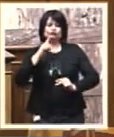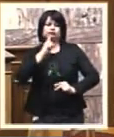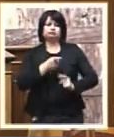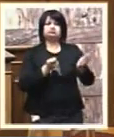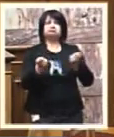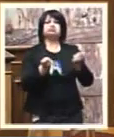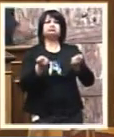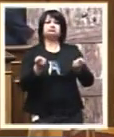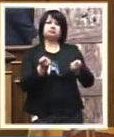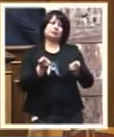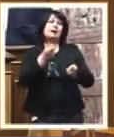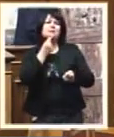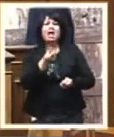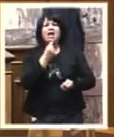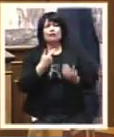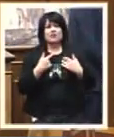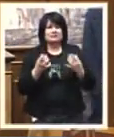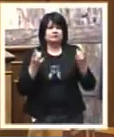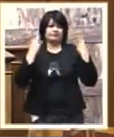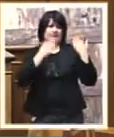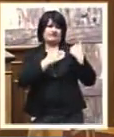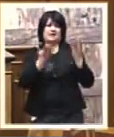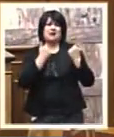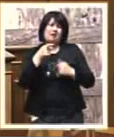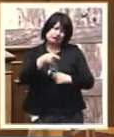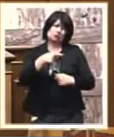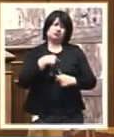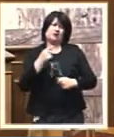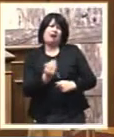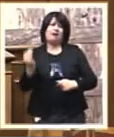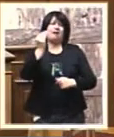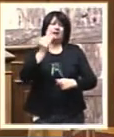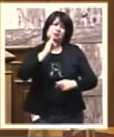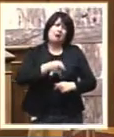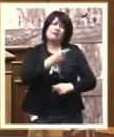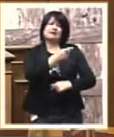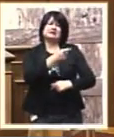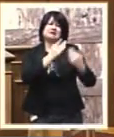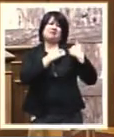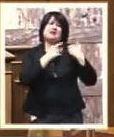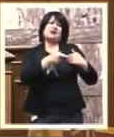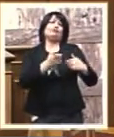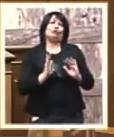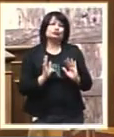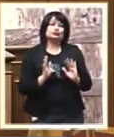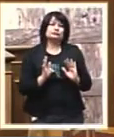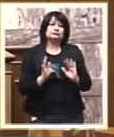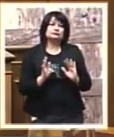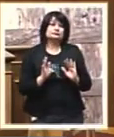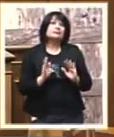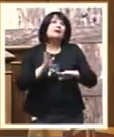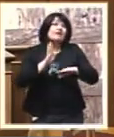ευκολία ποτέ να μην αναλαμβάνουμε ευθύνες για το δικό μας μέλλον, για το μέλλον της χώρας. Κάποιοι άλλοι είναι οι βάρβαροι που